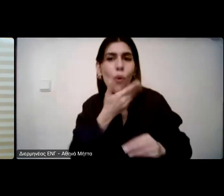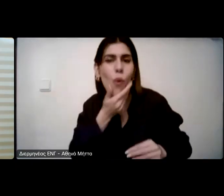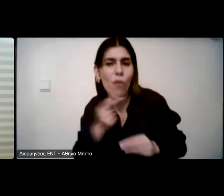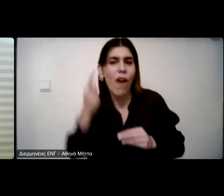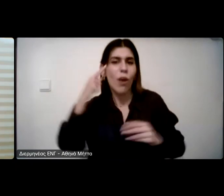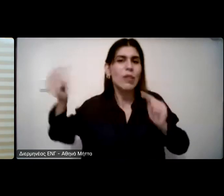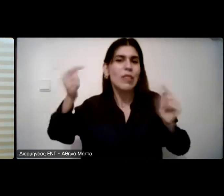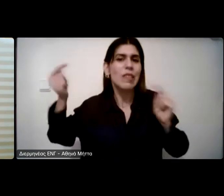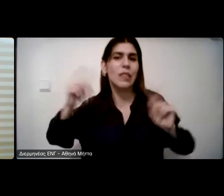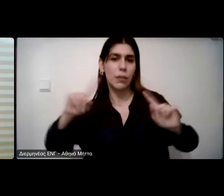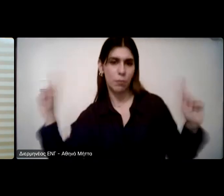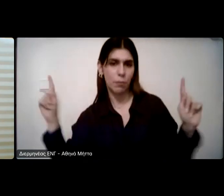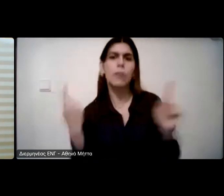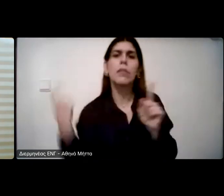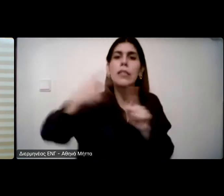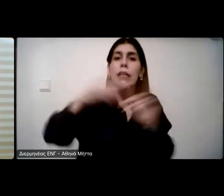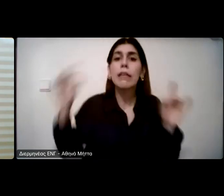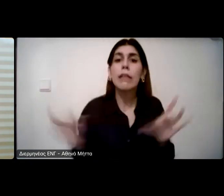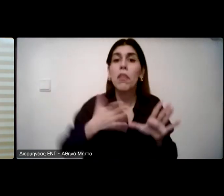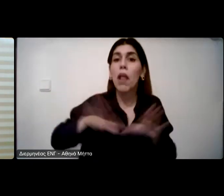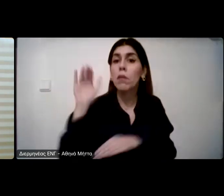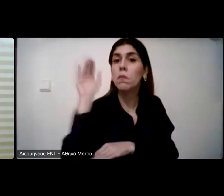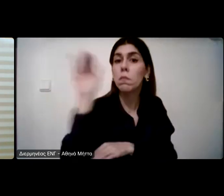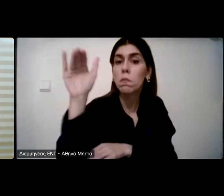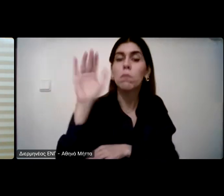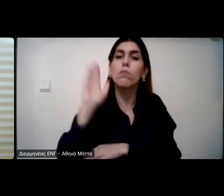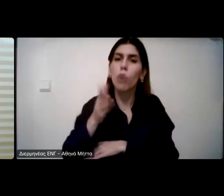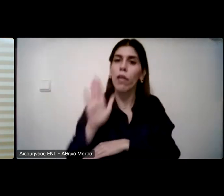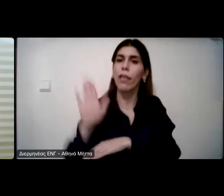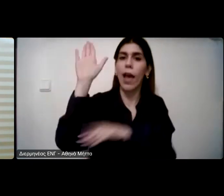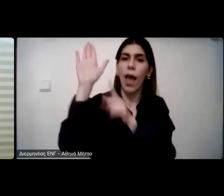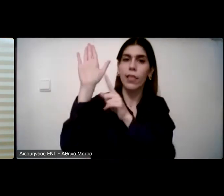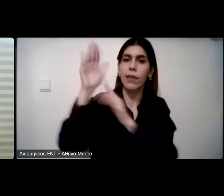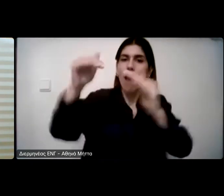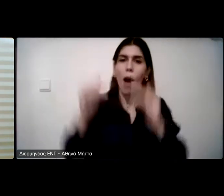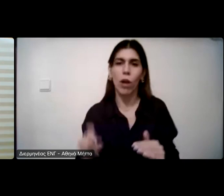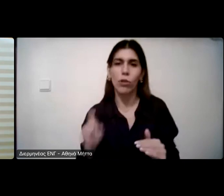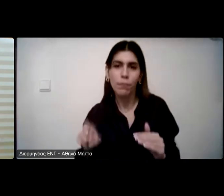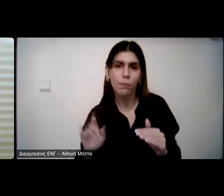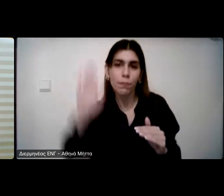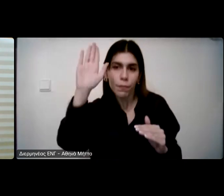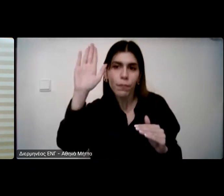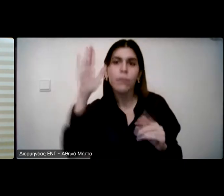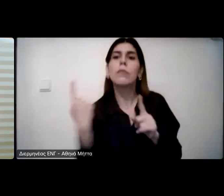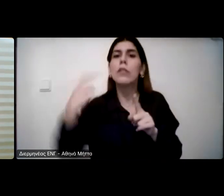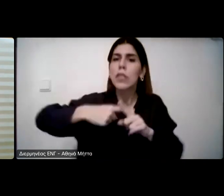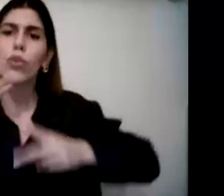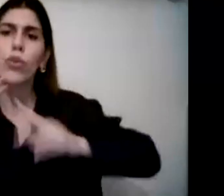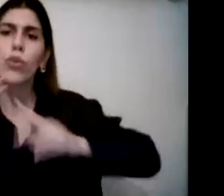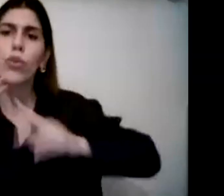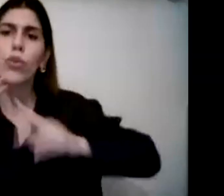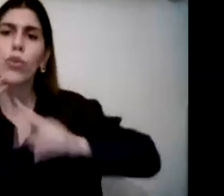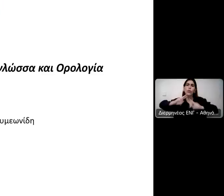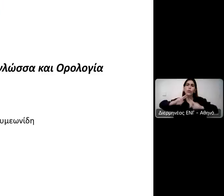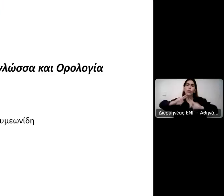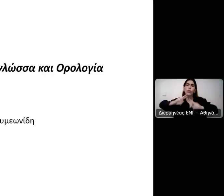ομαδοποιούνται ένα θέμα και να σηκώνετε χεράκι όταν θέλετε να πάρετε το λόγο. Σας ευχαριστώ για την παρουσία σας εδώ και πάλι και δίνω αμέσως το λόγο στην